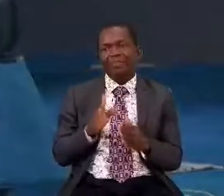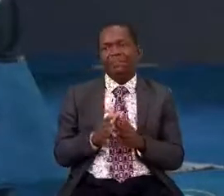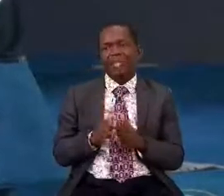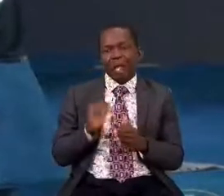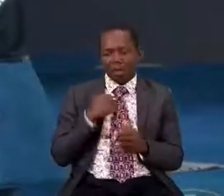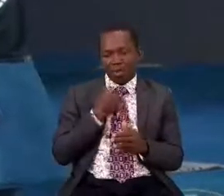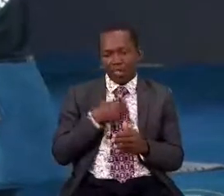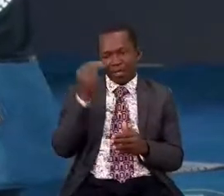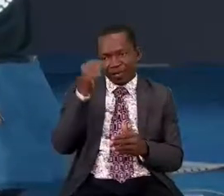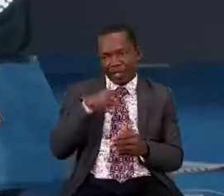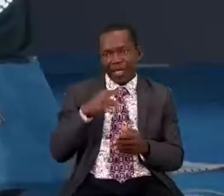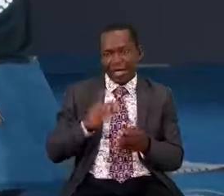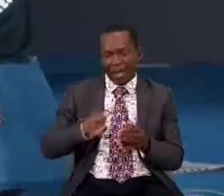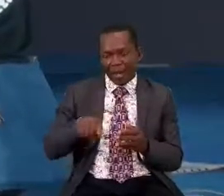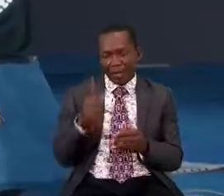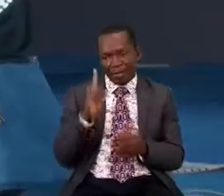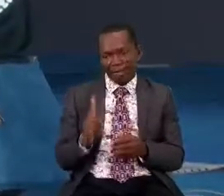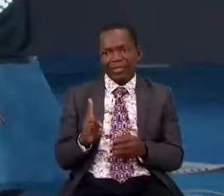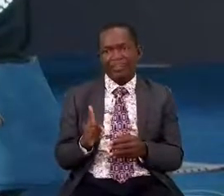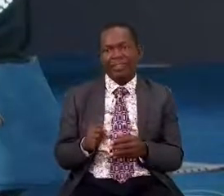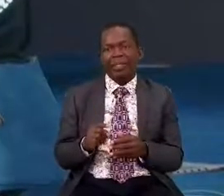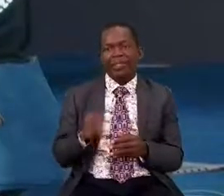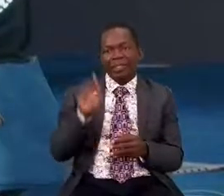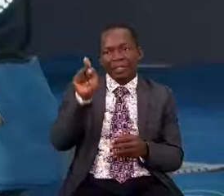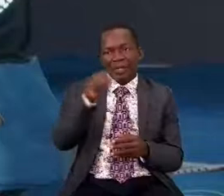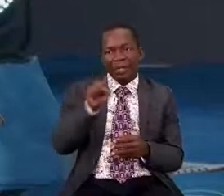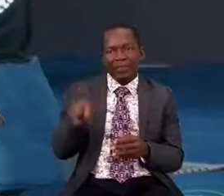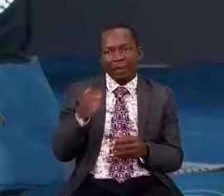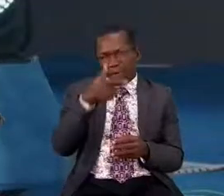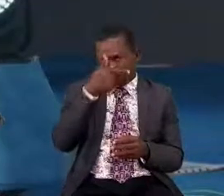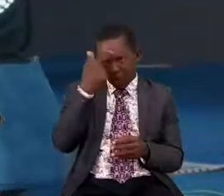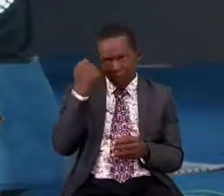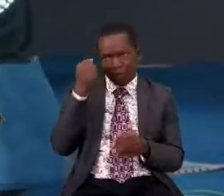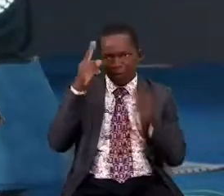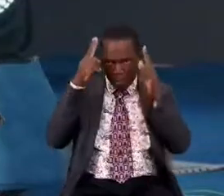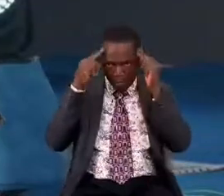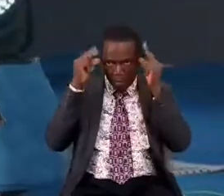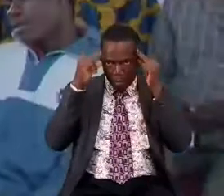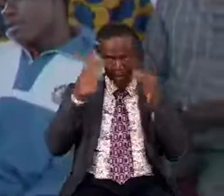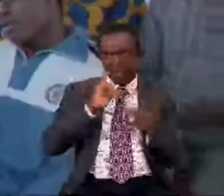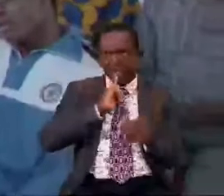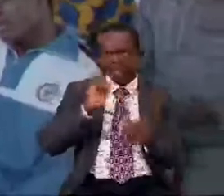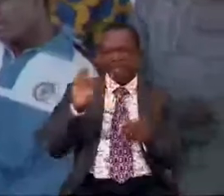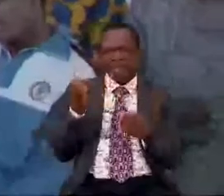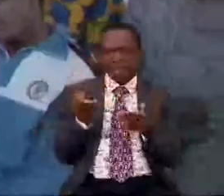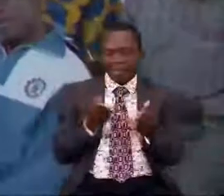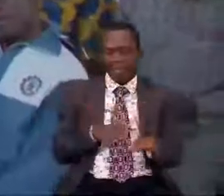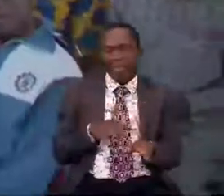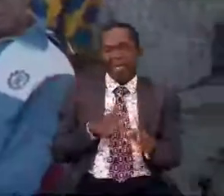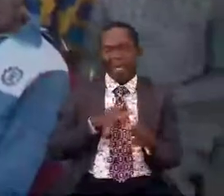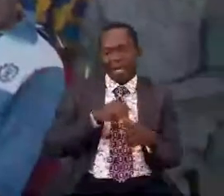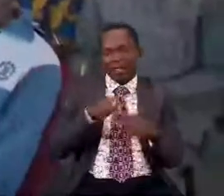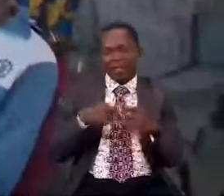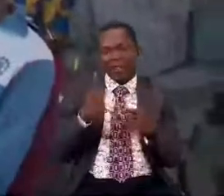serviteur, est mort, est parti. Et il est allé dans l'au-delà. Josué, passe ce